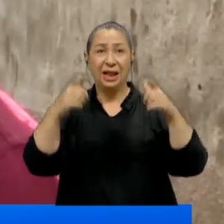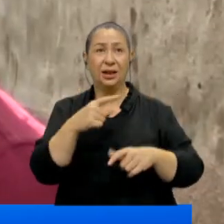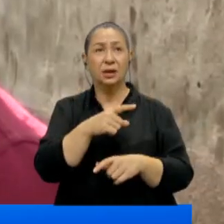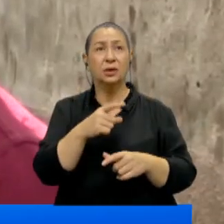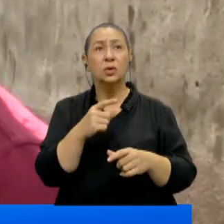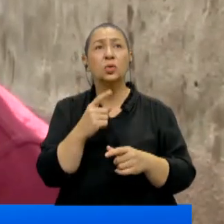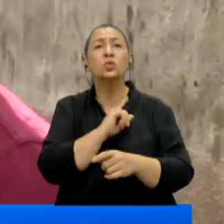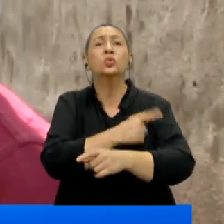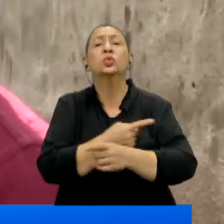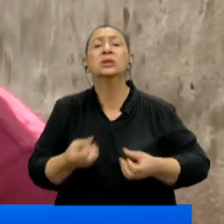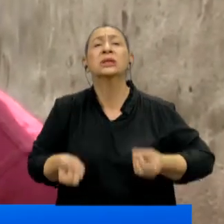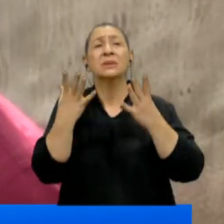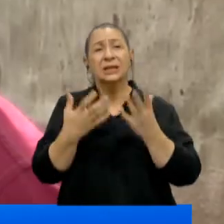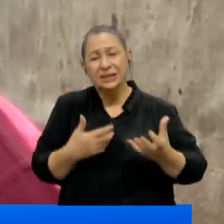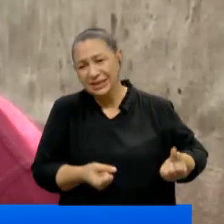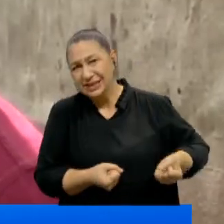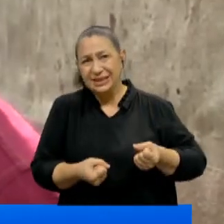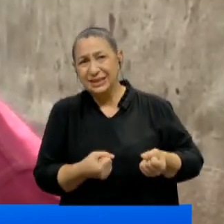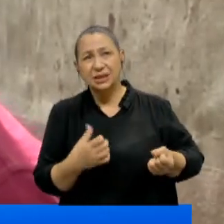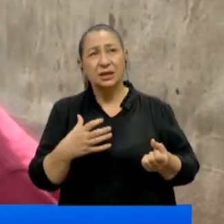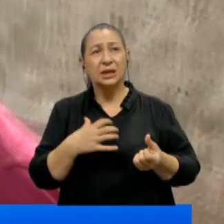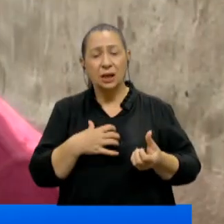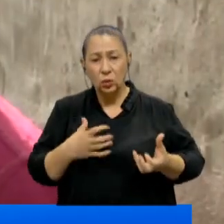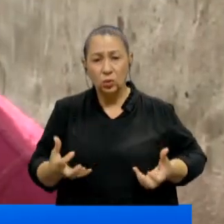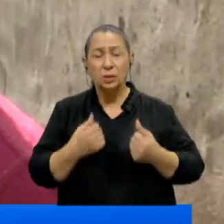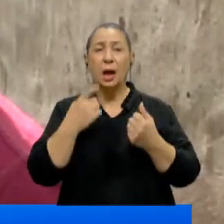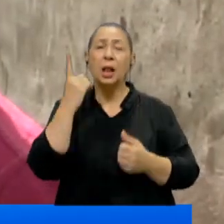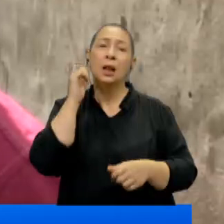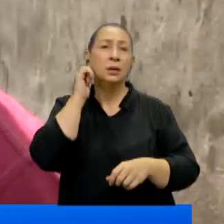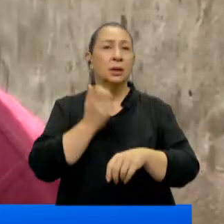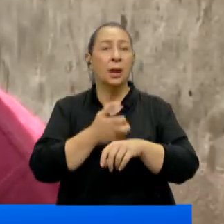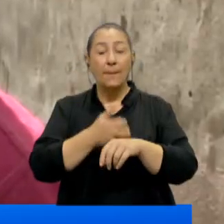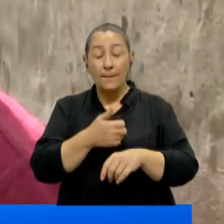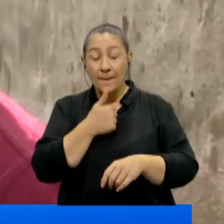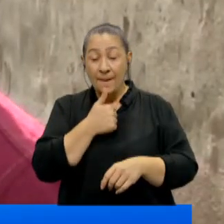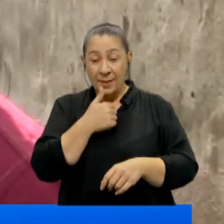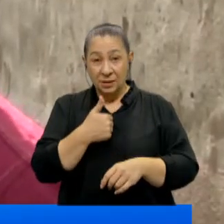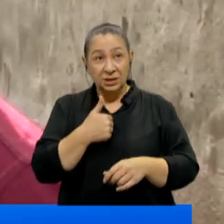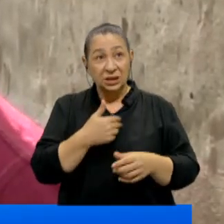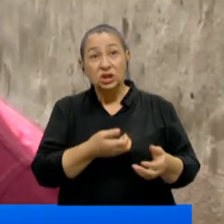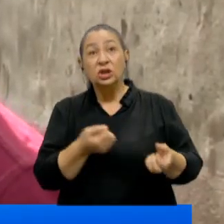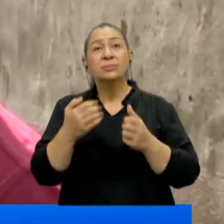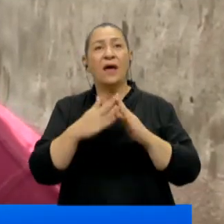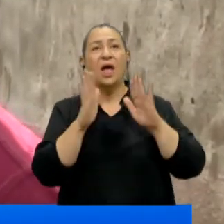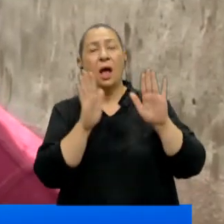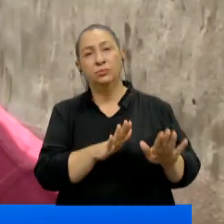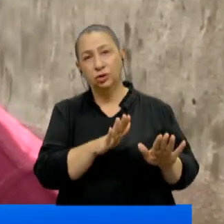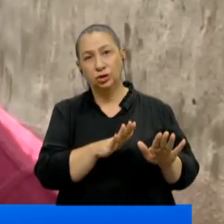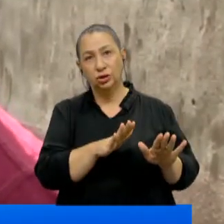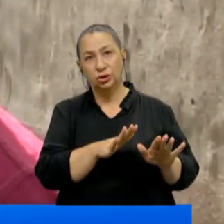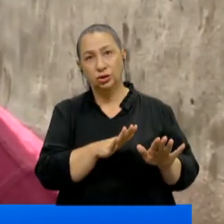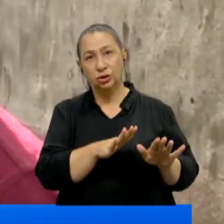Gücü yetmemiş babamı dışarı çıkarmaya. Kendini ancak kurtarabilmiş. Allah'tan babamı dışarı çıkarmamış. Evde kalmış babam.